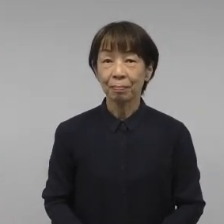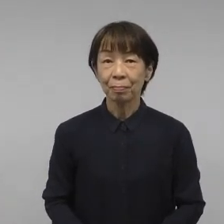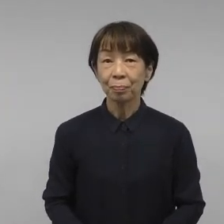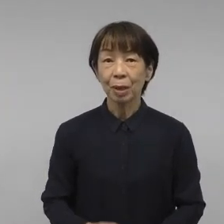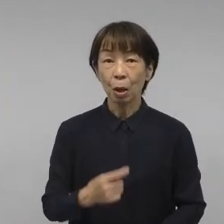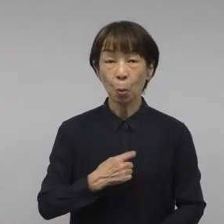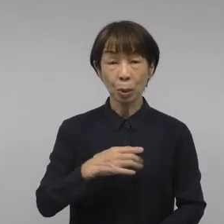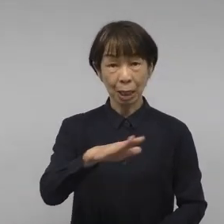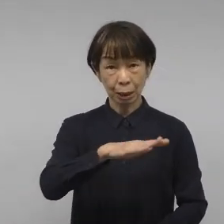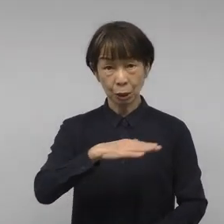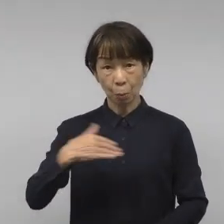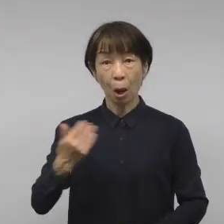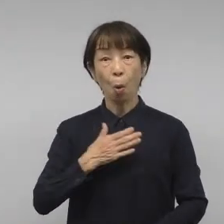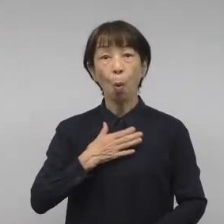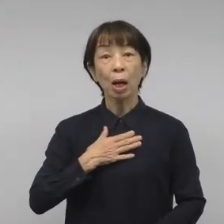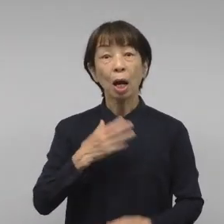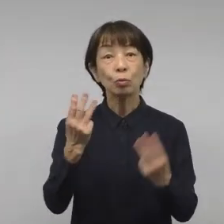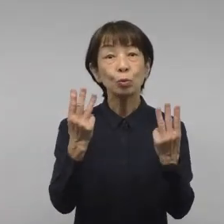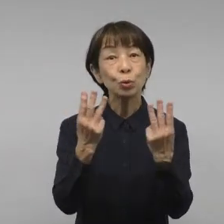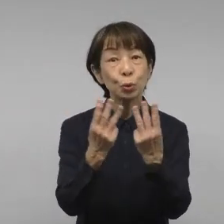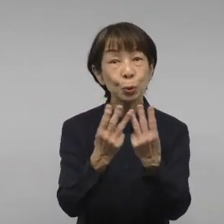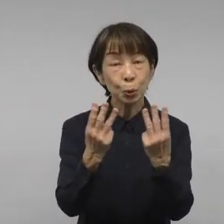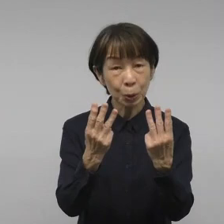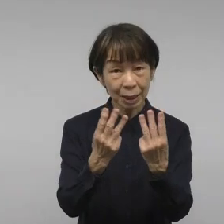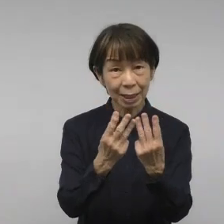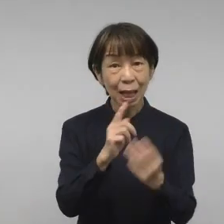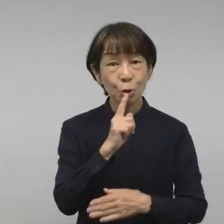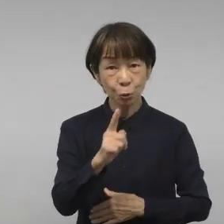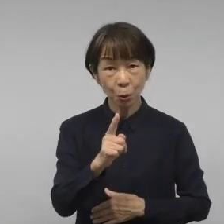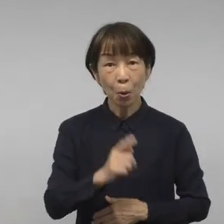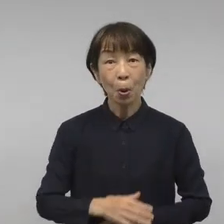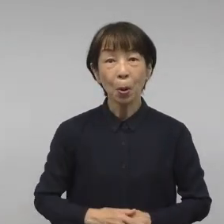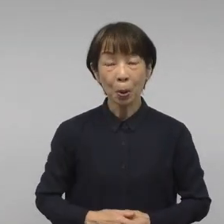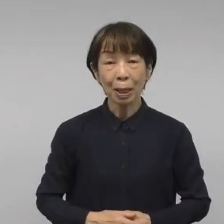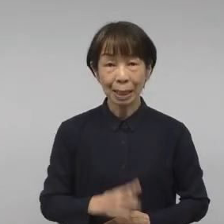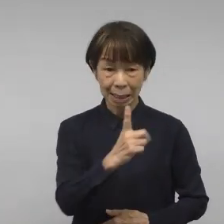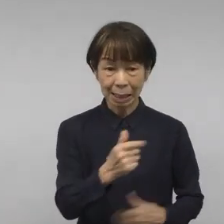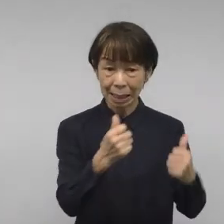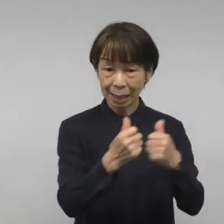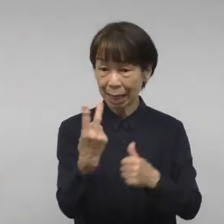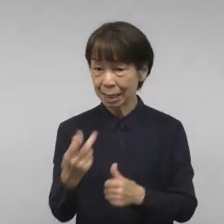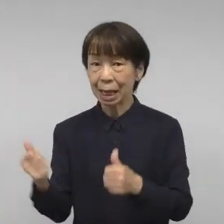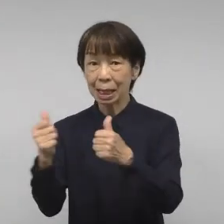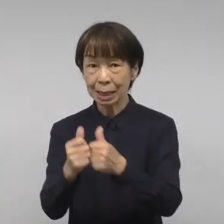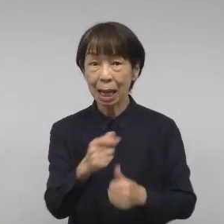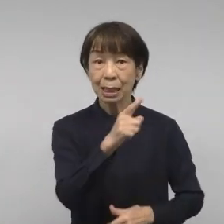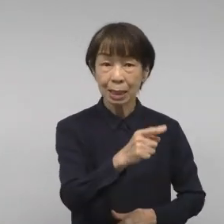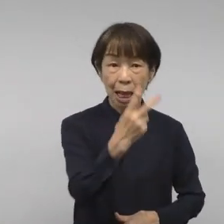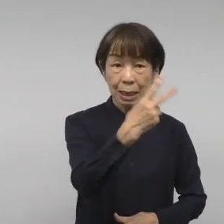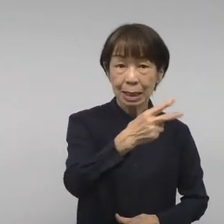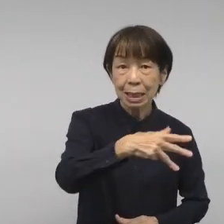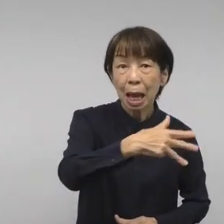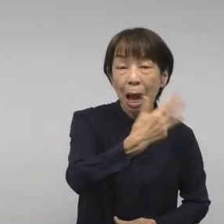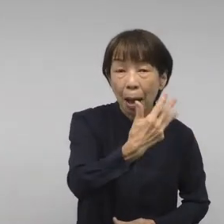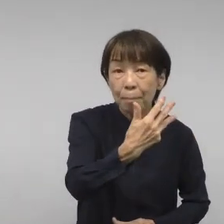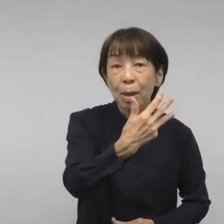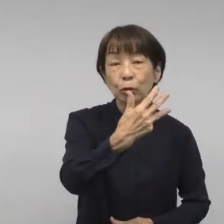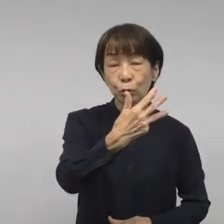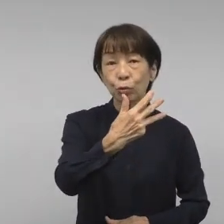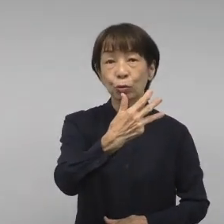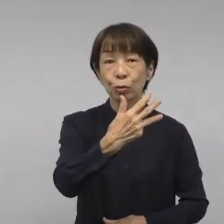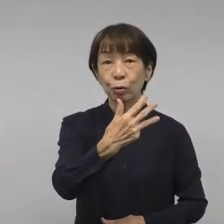私どもの知ってる数字というかで いきますと、1回戦2回戦両方ありますが、1回戦2800席アルプス